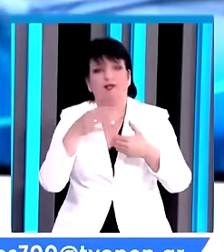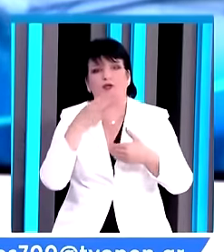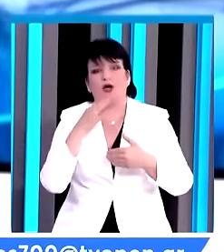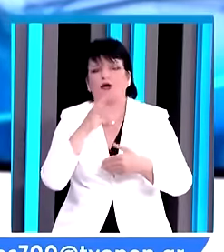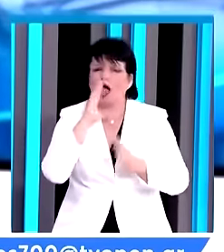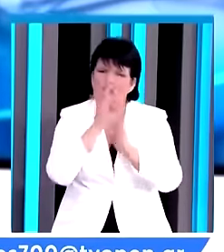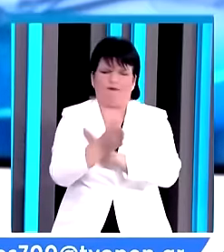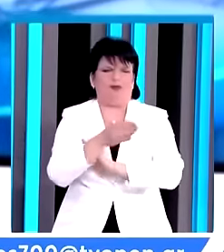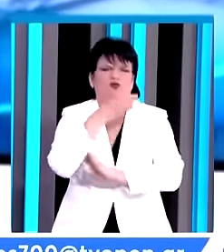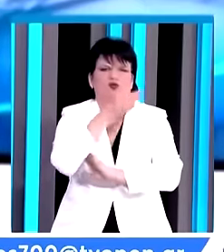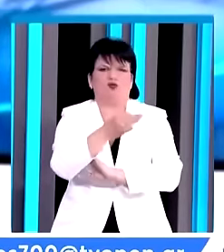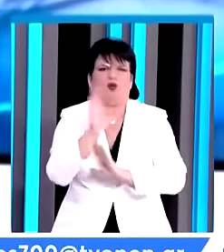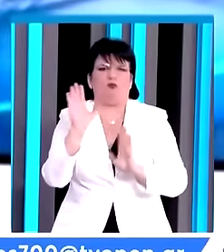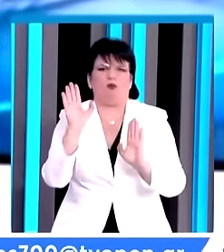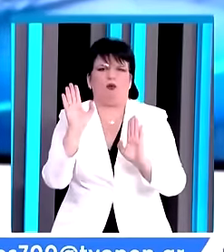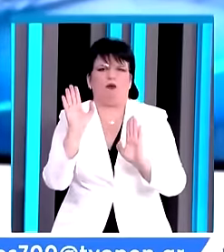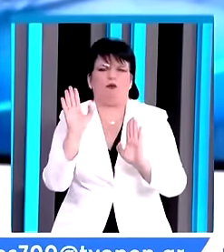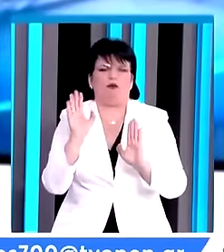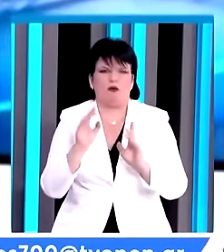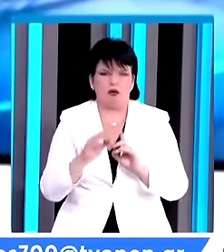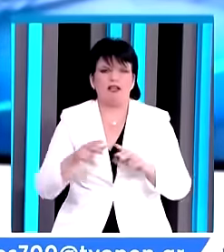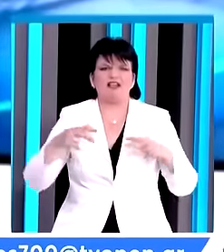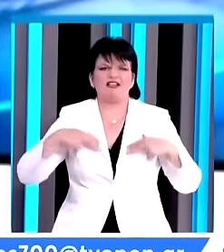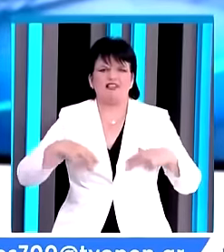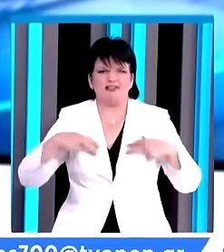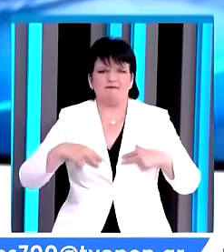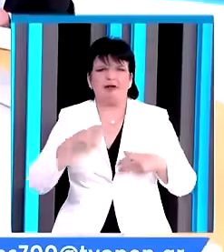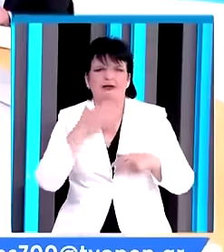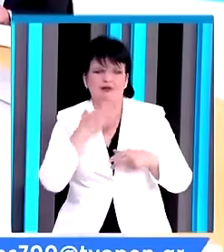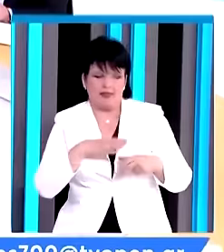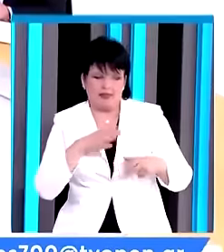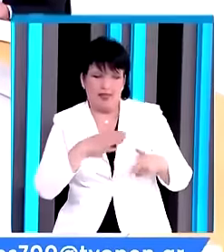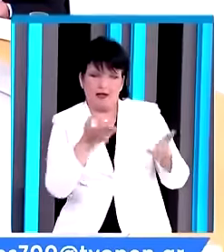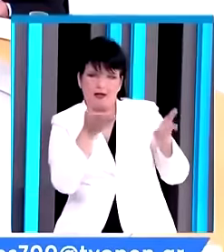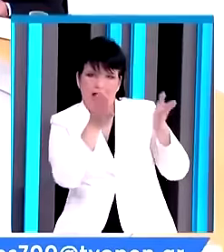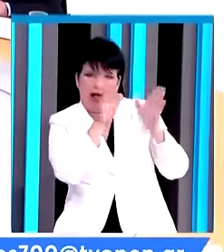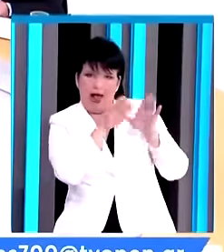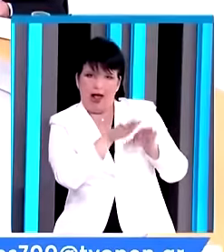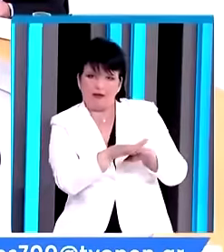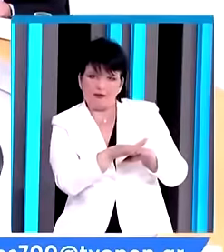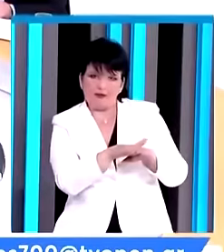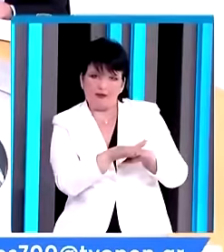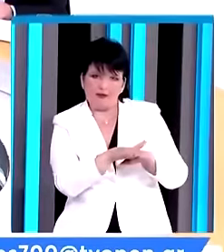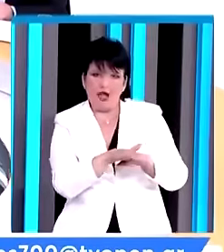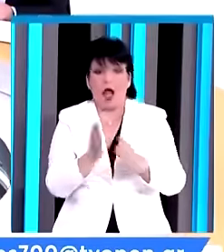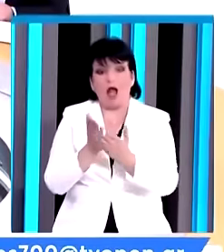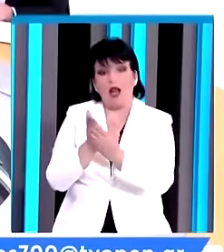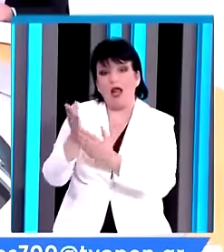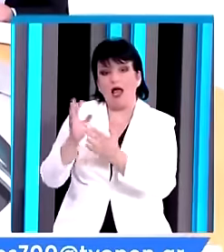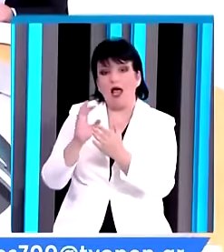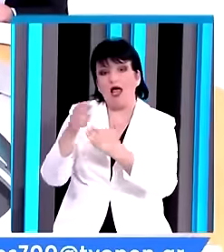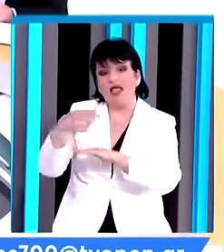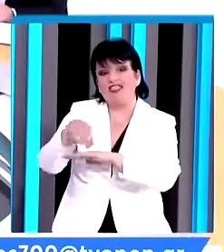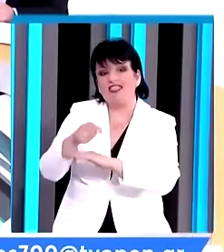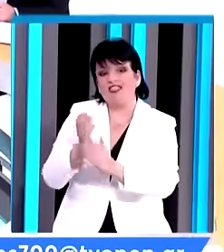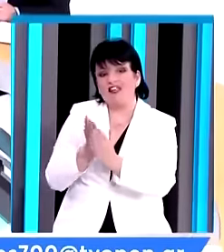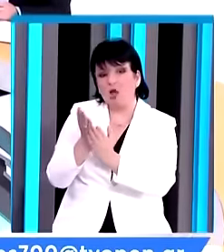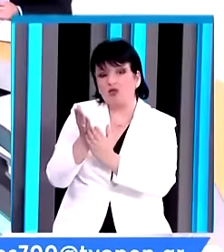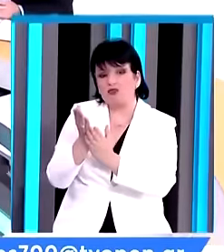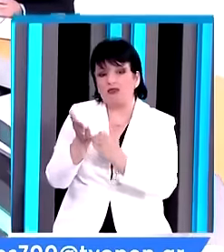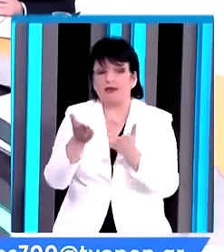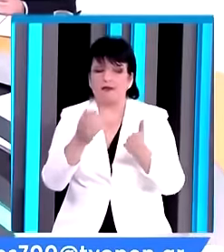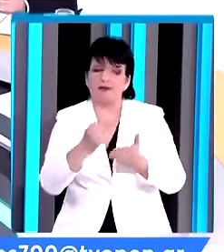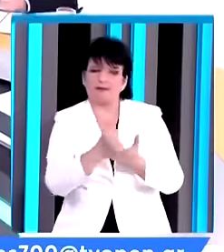τώρα, λένε περίπου ότι η κυβέρνηση πάει να συγκαλύψει το θέμα με συνεργό τη δικαιοσύνη. Το λέω σε ένα